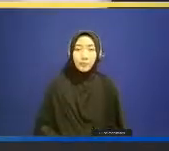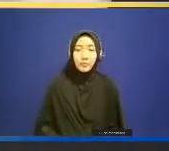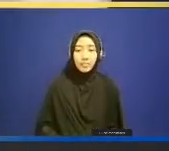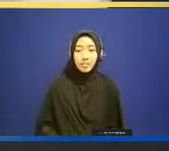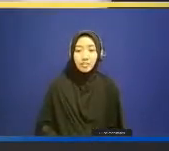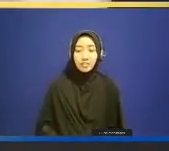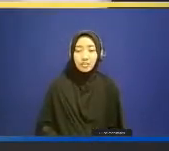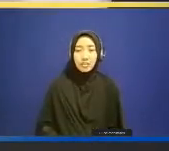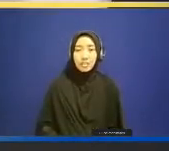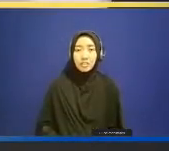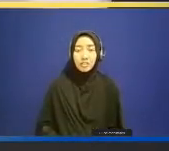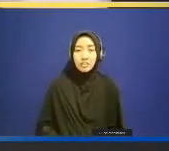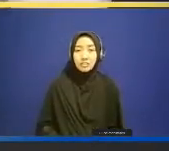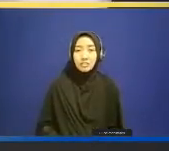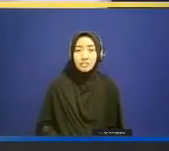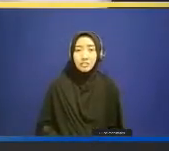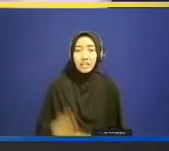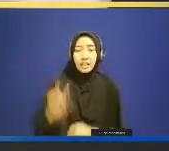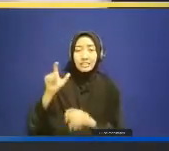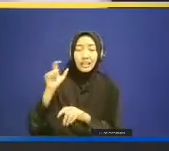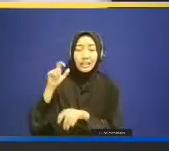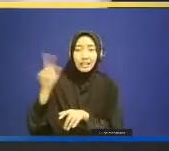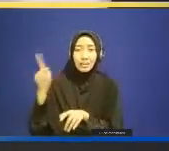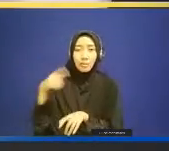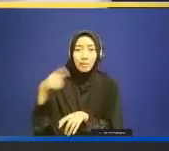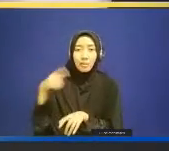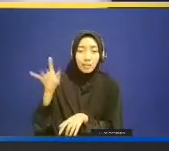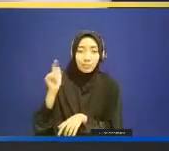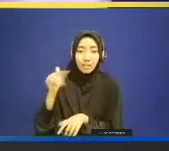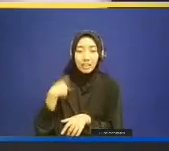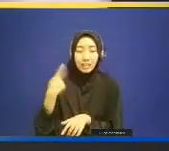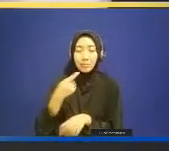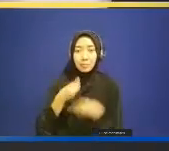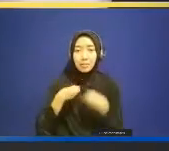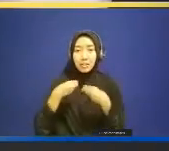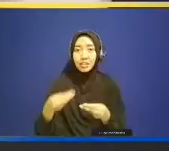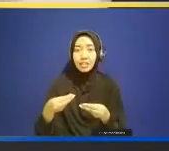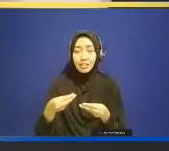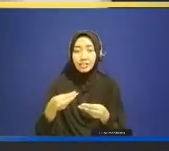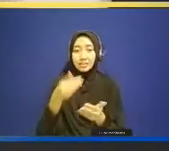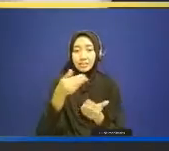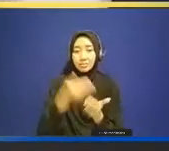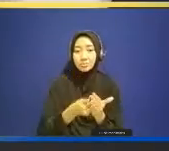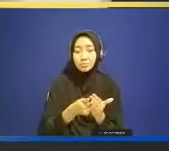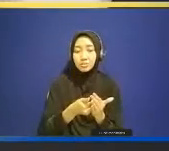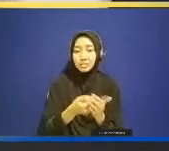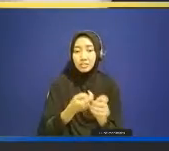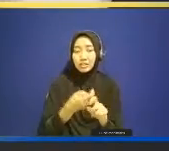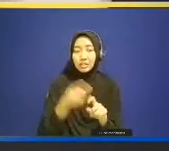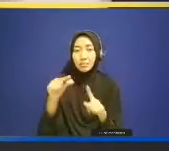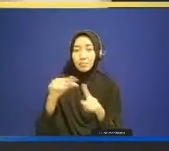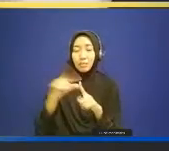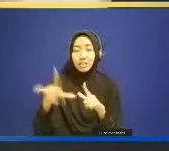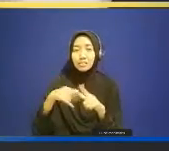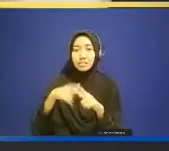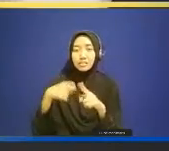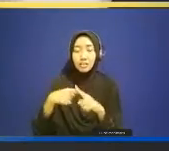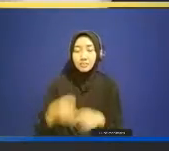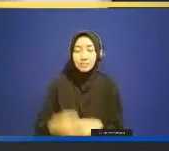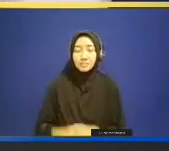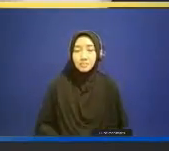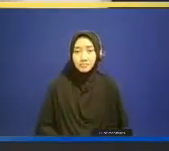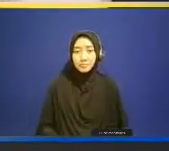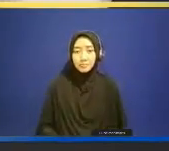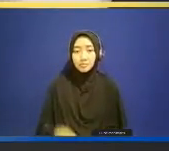instrumen yang dipakai diantaranya adalah kita juga memberikan beberapa insentif di sisi perpajakan yang kedua tentu